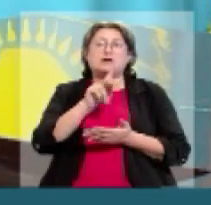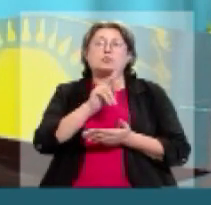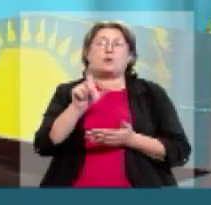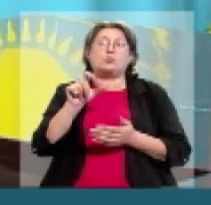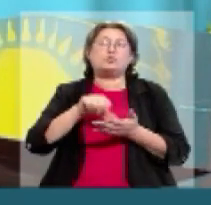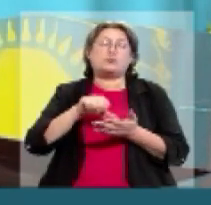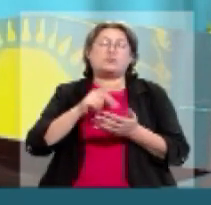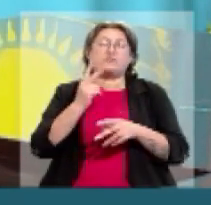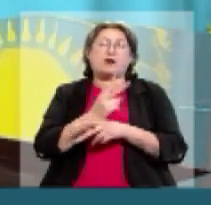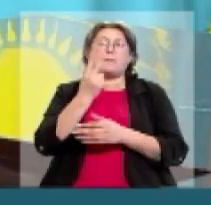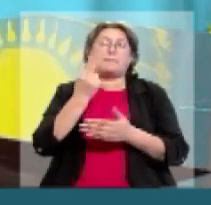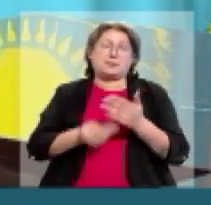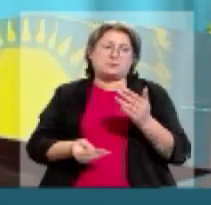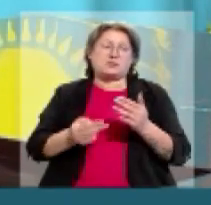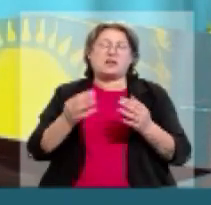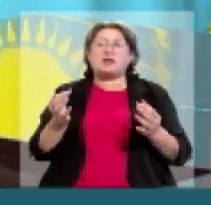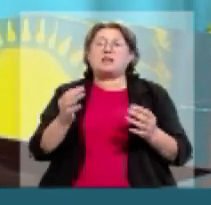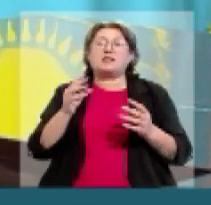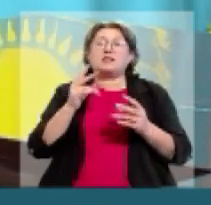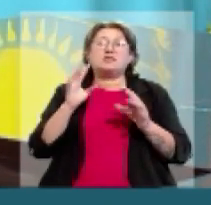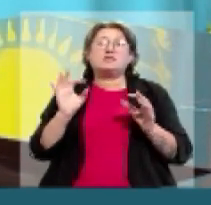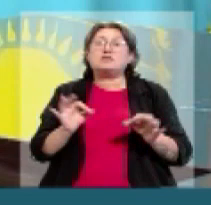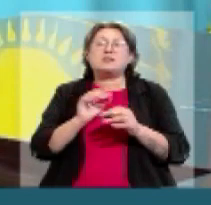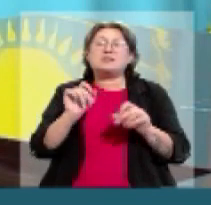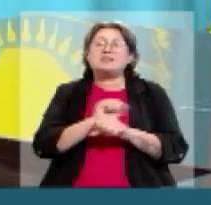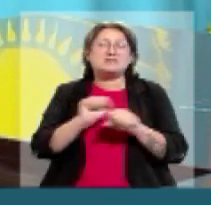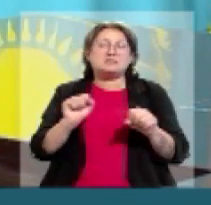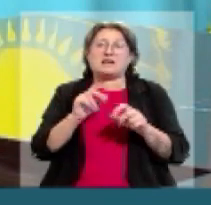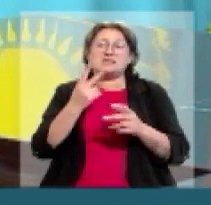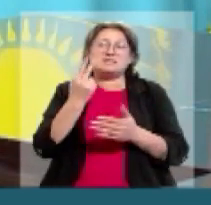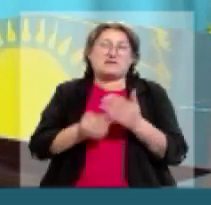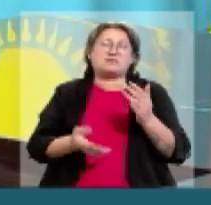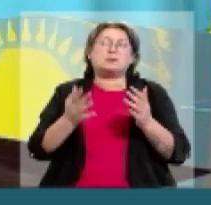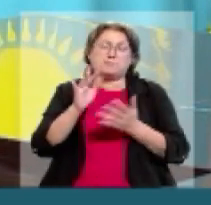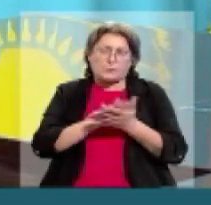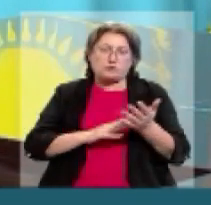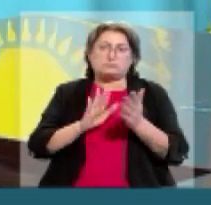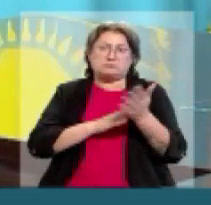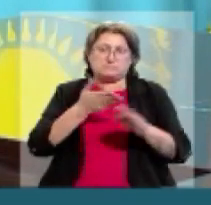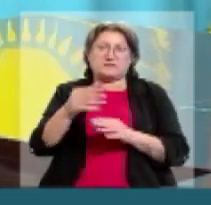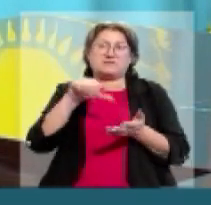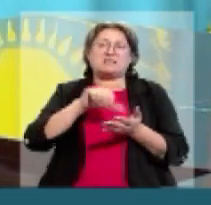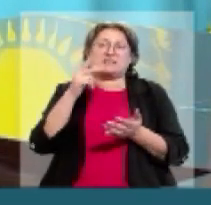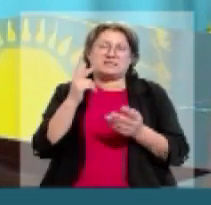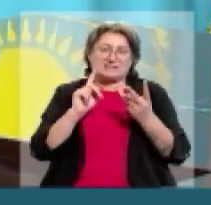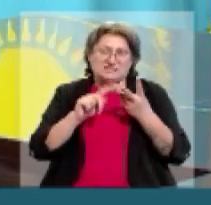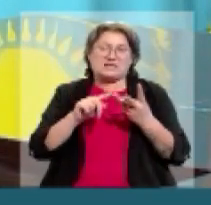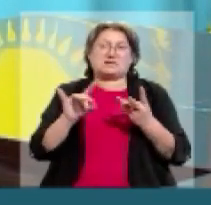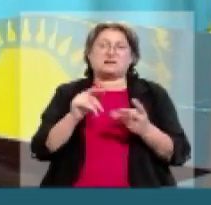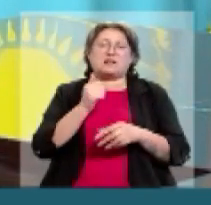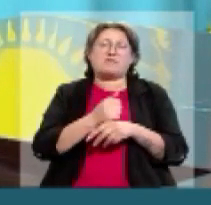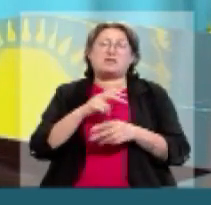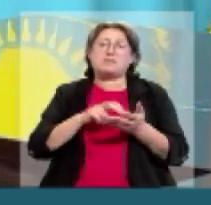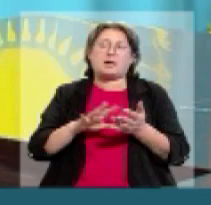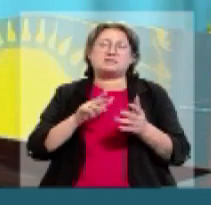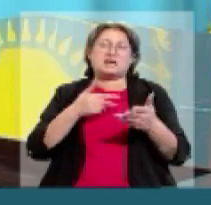участвовал два раза и провалился, ни в коем случае не сдаваться, участвовать в третий раз. Самое главное – не бояться,